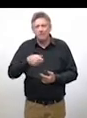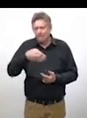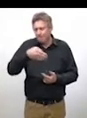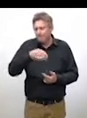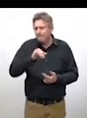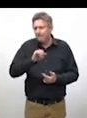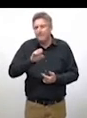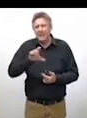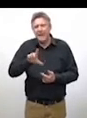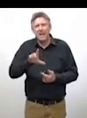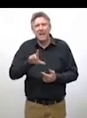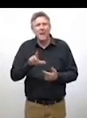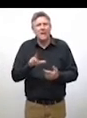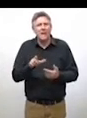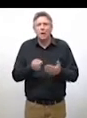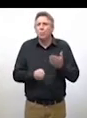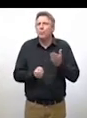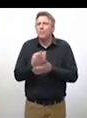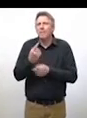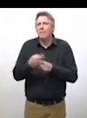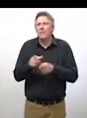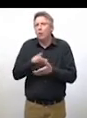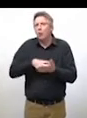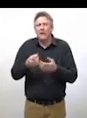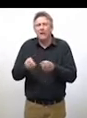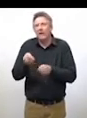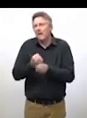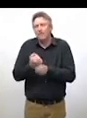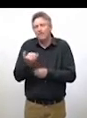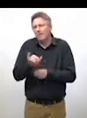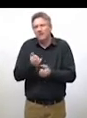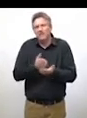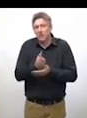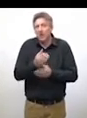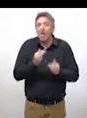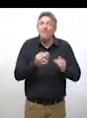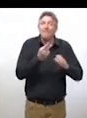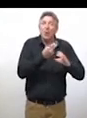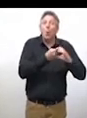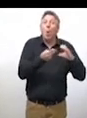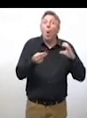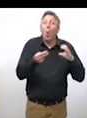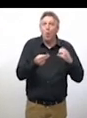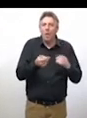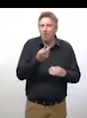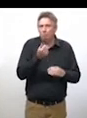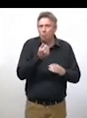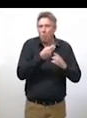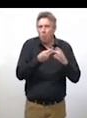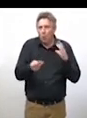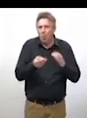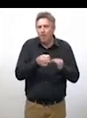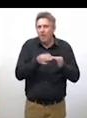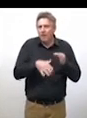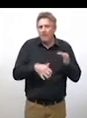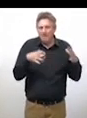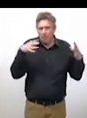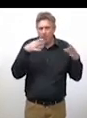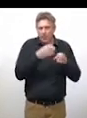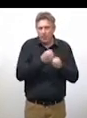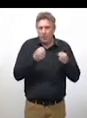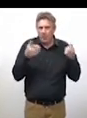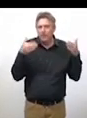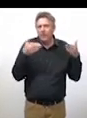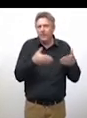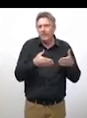d'en créer une nouvelle, ça n'aurait pas de sens. Par rapport à l'euro, je vais faire un petit point assez rapide parce que je pense que tout le monde n'a